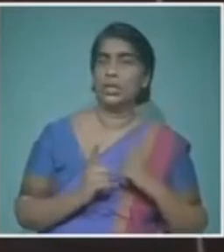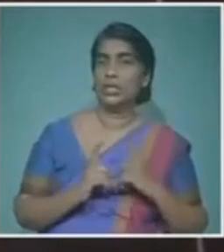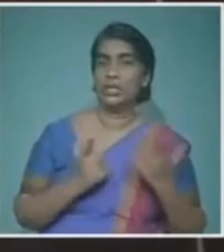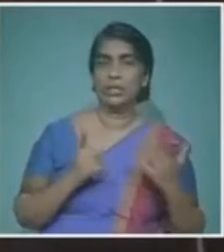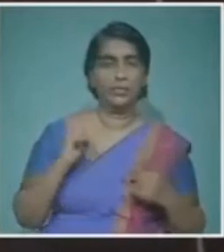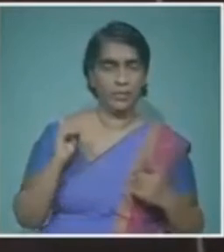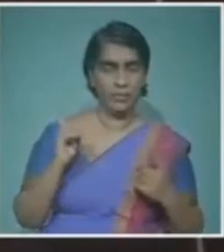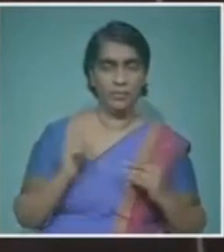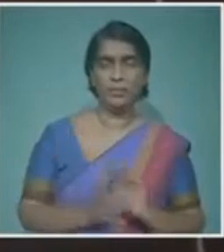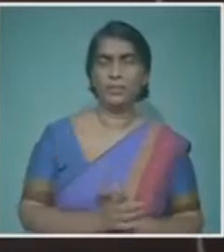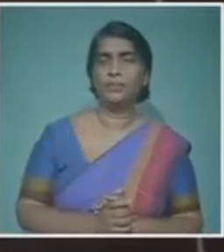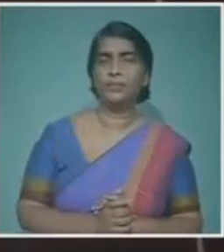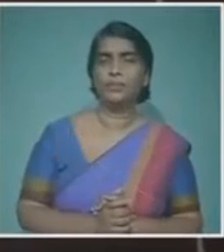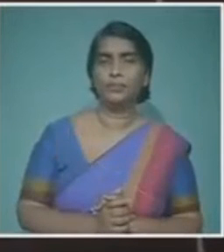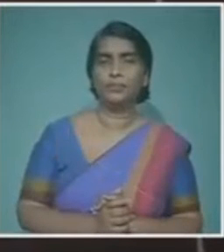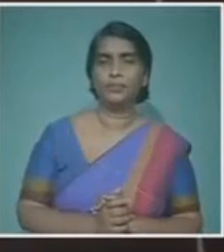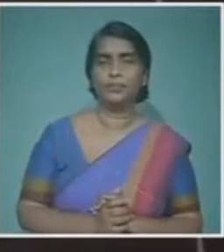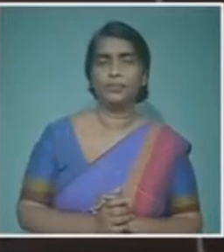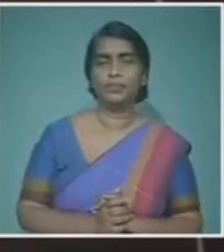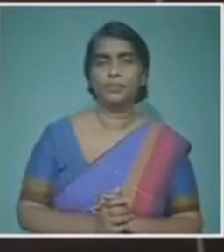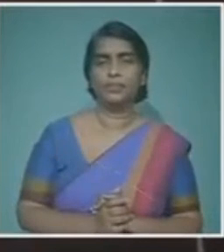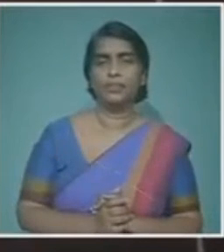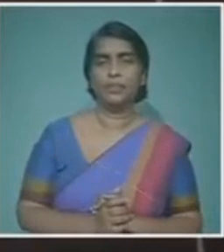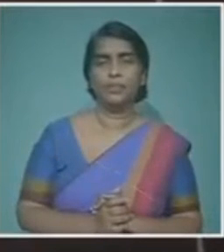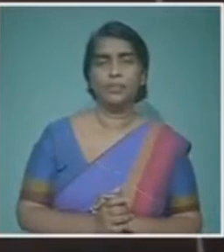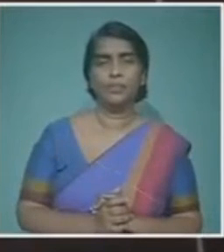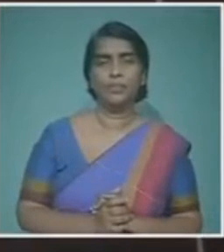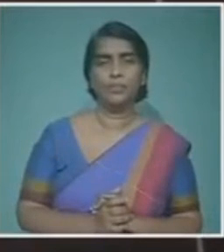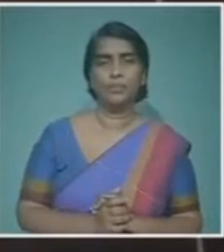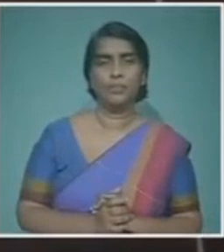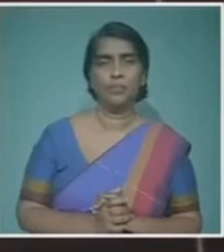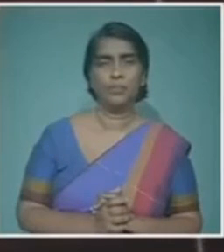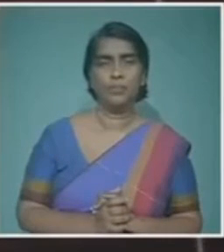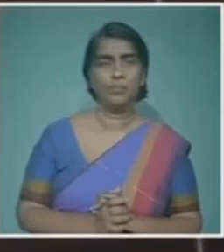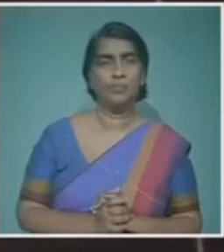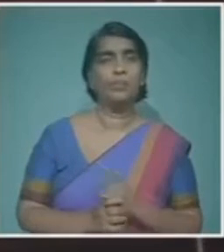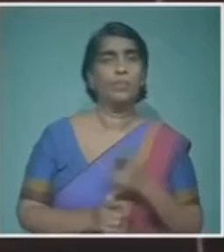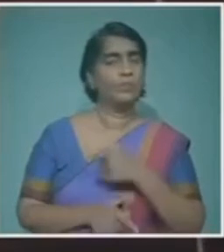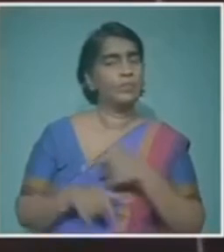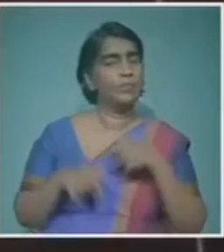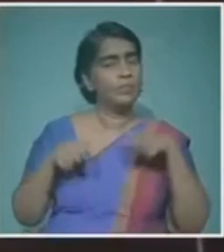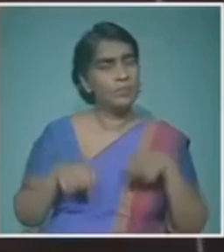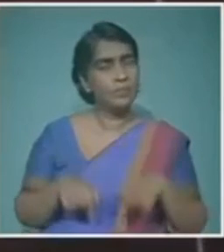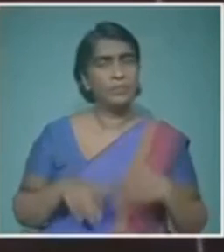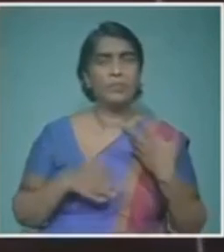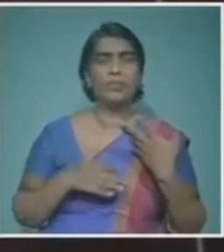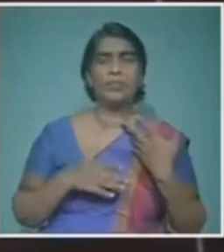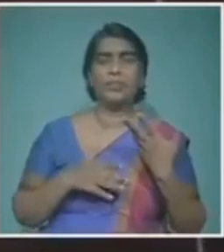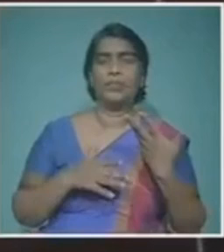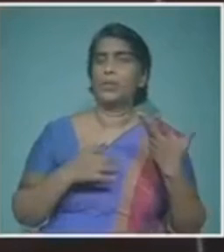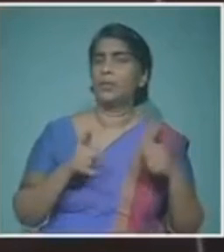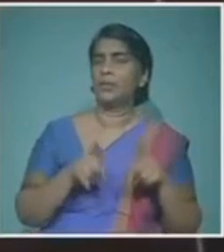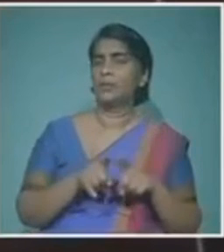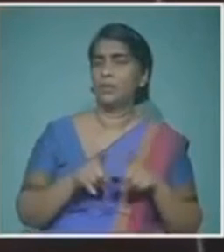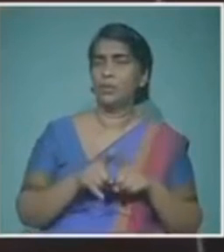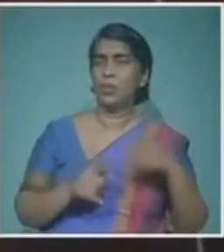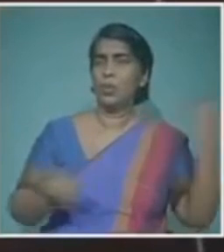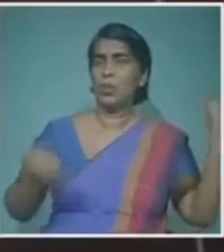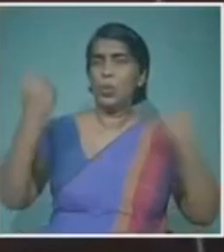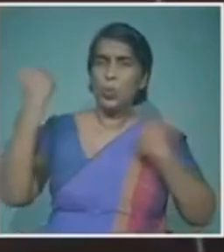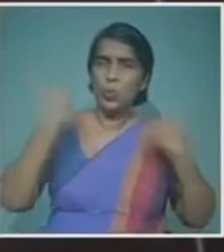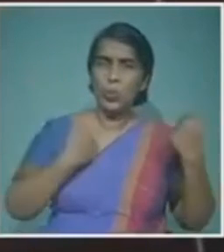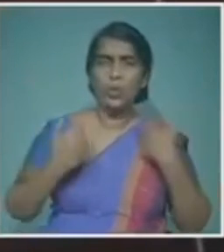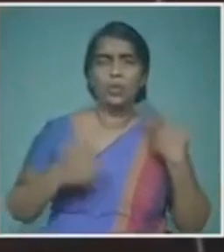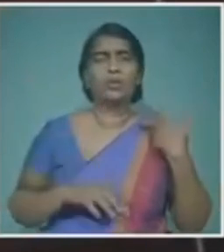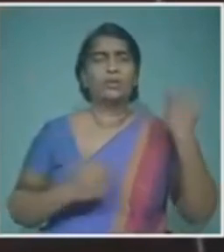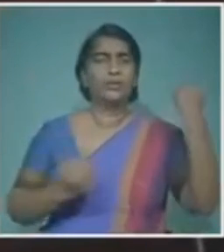ஏன்னா இங்க இருக்கும் போது ஒரு இனம் நம்மளை அடிக்குது, அங்க போனாலும் இன்னொரு இனம் அடிக்குது, எங்க போனாலும் அடி வாங்கிட்டு இருக்க சமுதாயம் நம்ம கிடையாது. மறைந்த தலைவர்